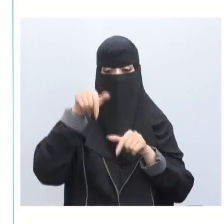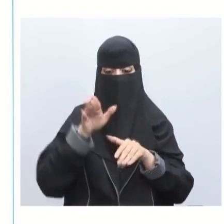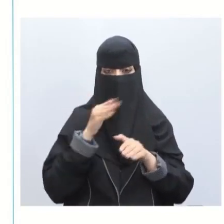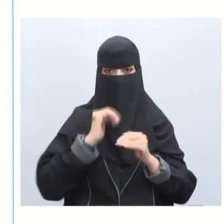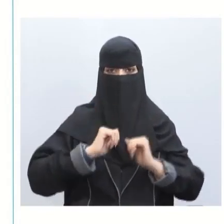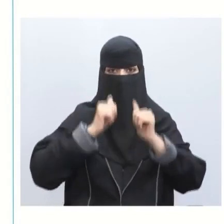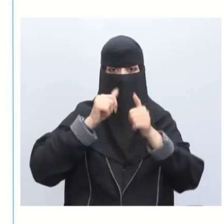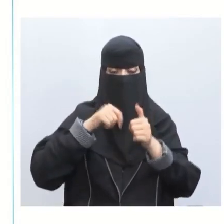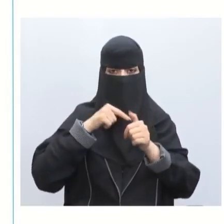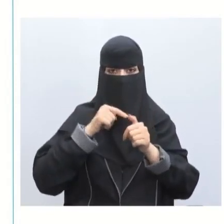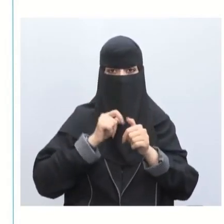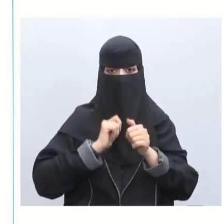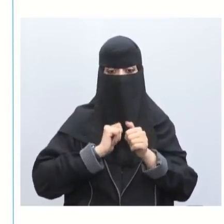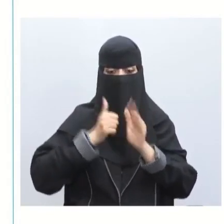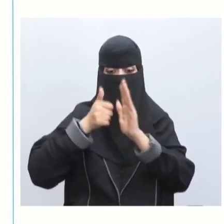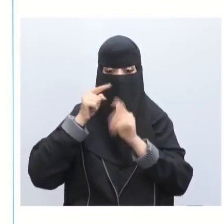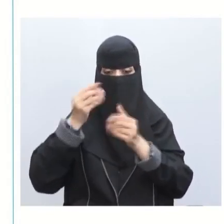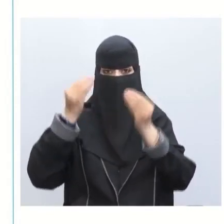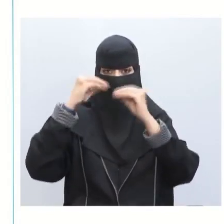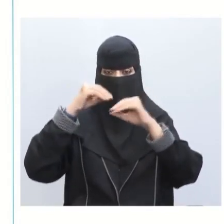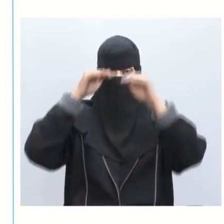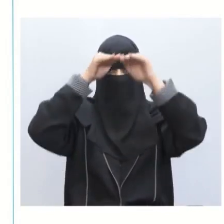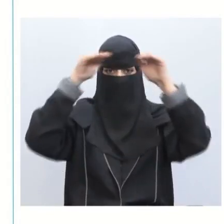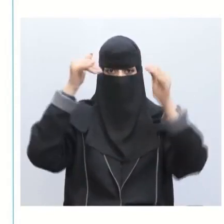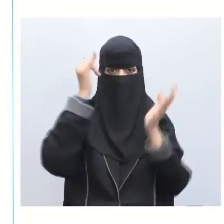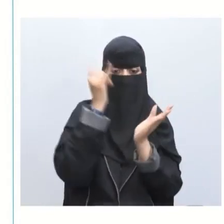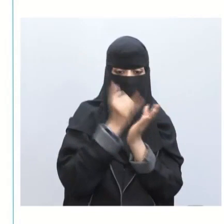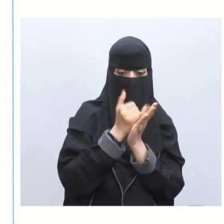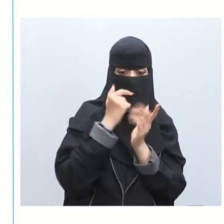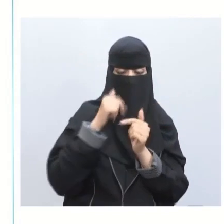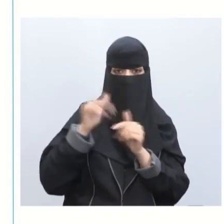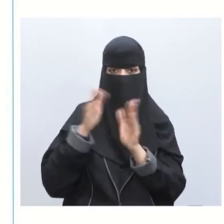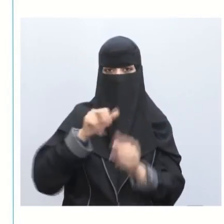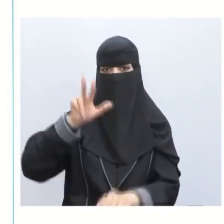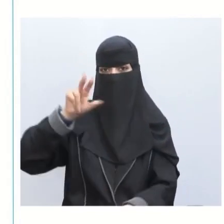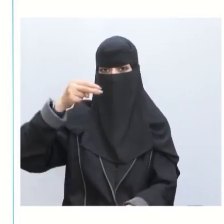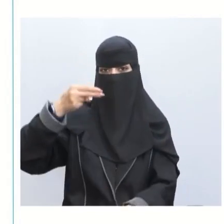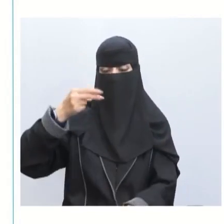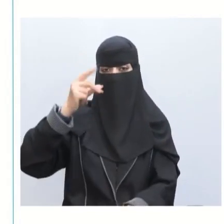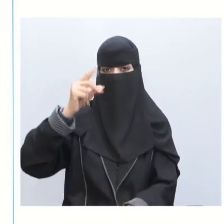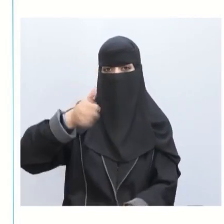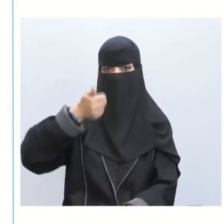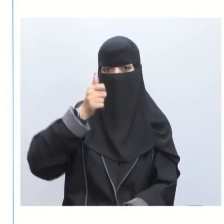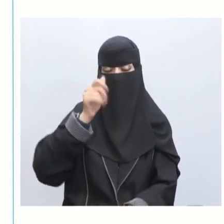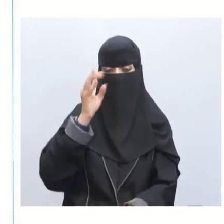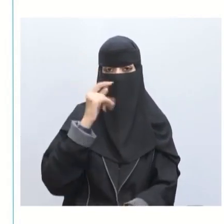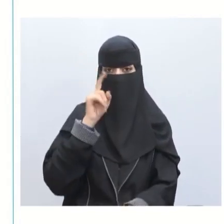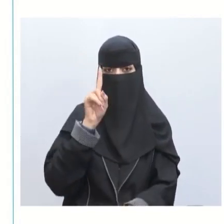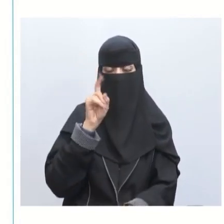المبادرات تحت مظله العطاء الرقمي علم